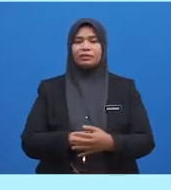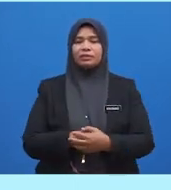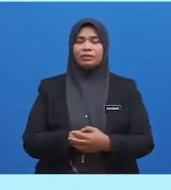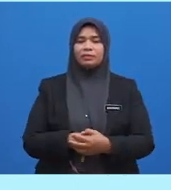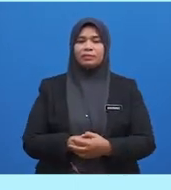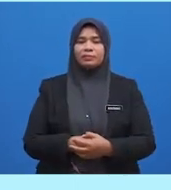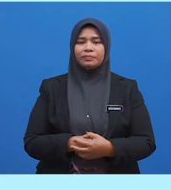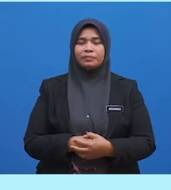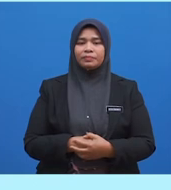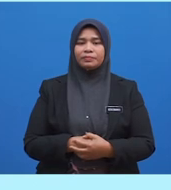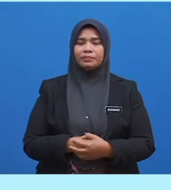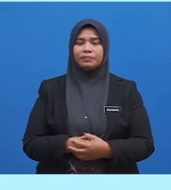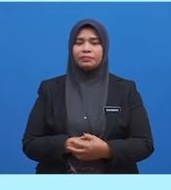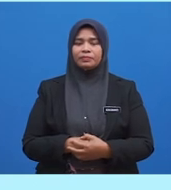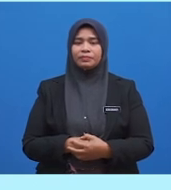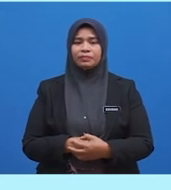e-learning